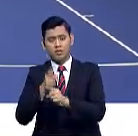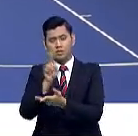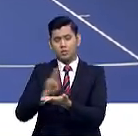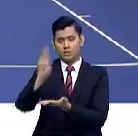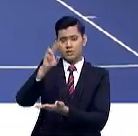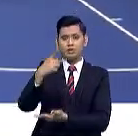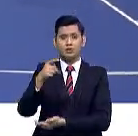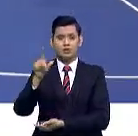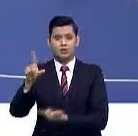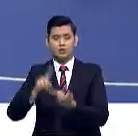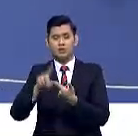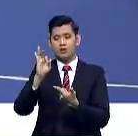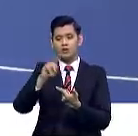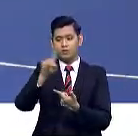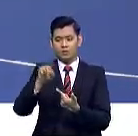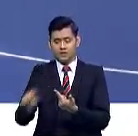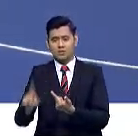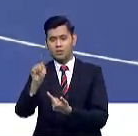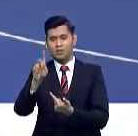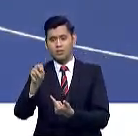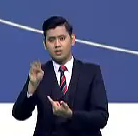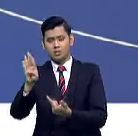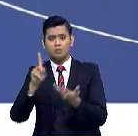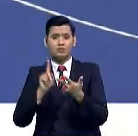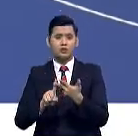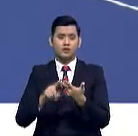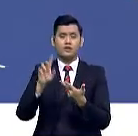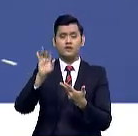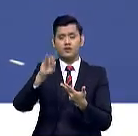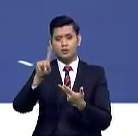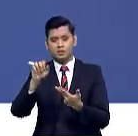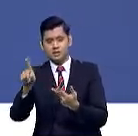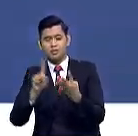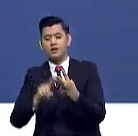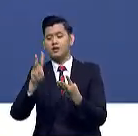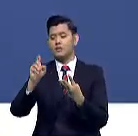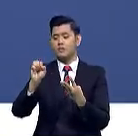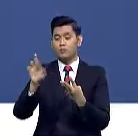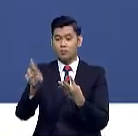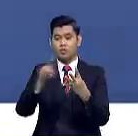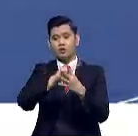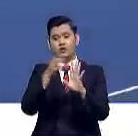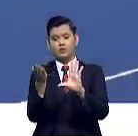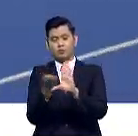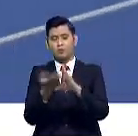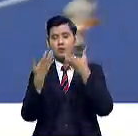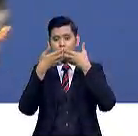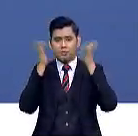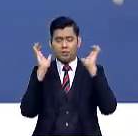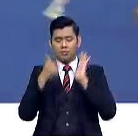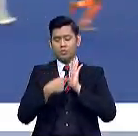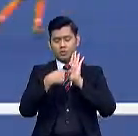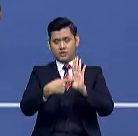file ML by Muhammad Nazim Farizal Justru Anda Mio Muhammad Azzam nebeng yang telah menunjukkan